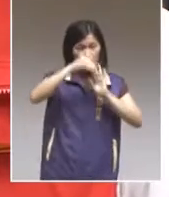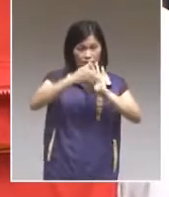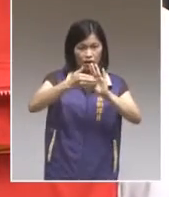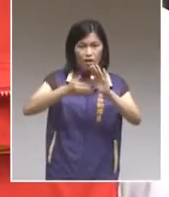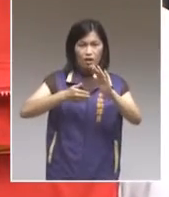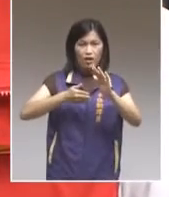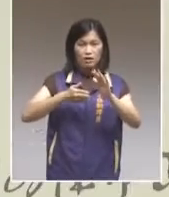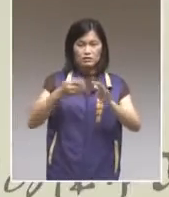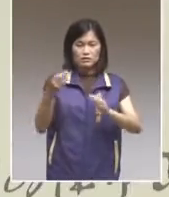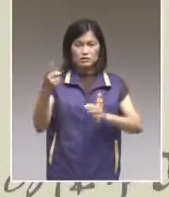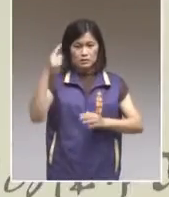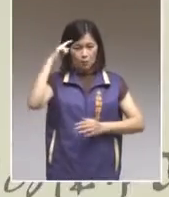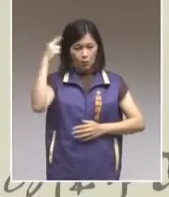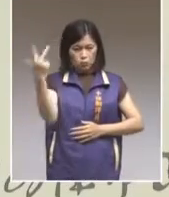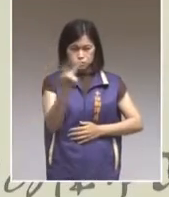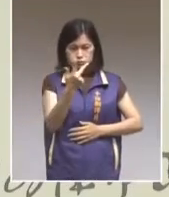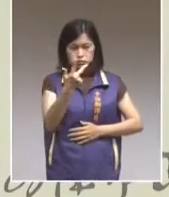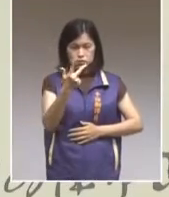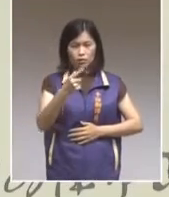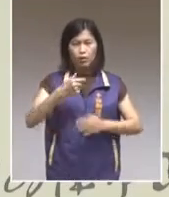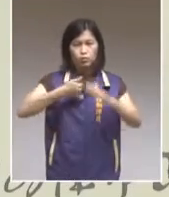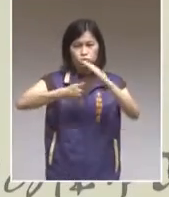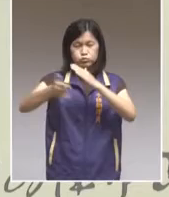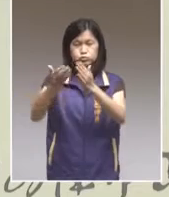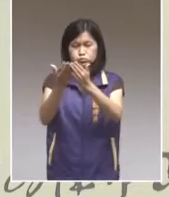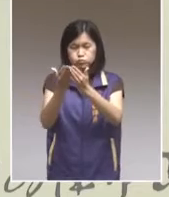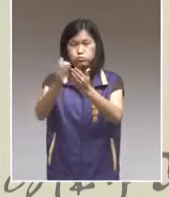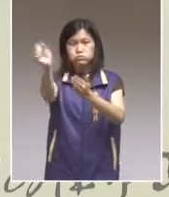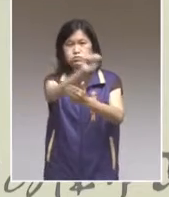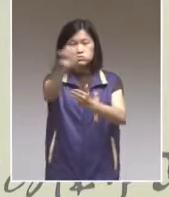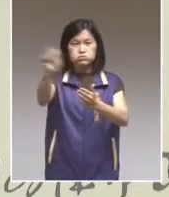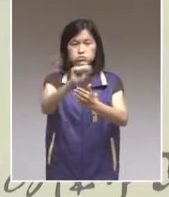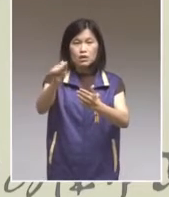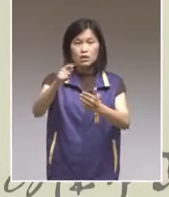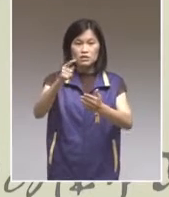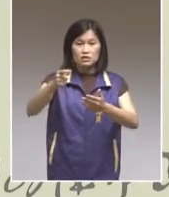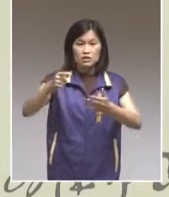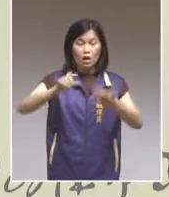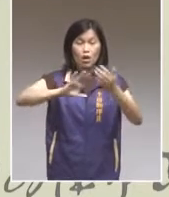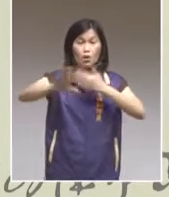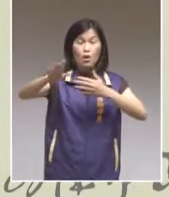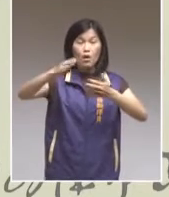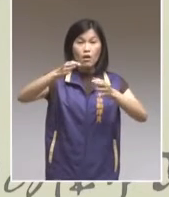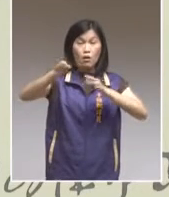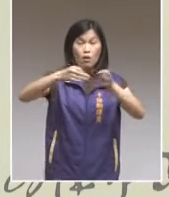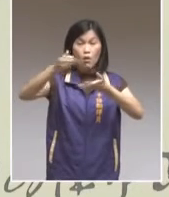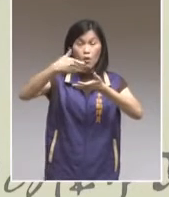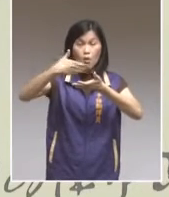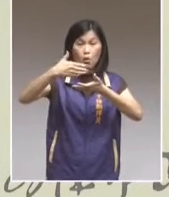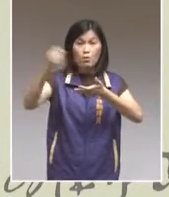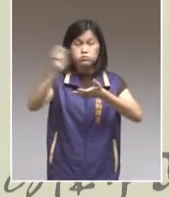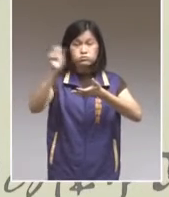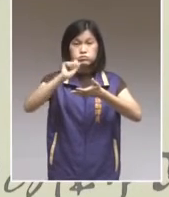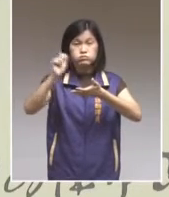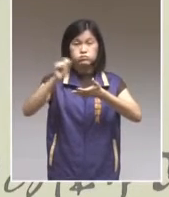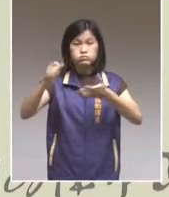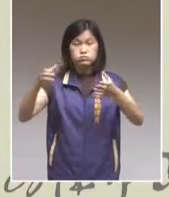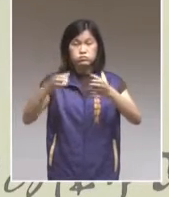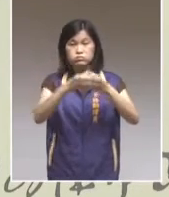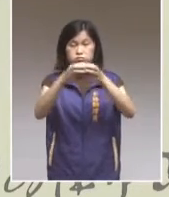学校。那另外一个很重要，你不能在餐厅用餐、聚餐、聚会、前往人潮多的地方